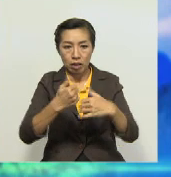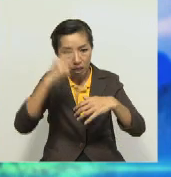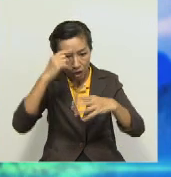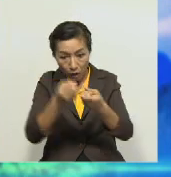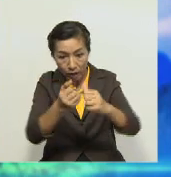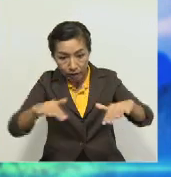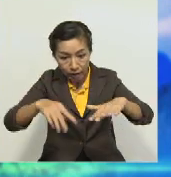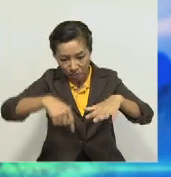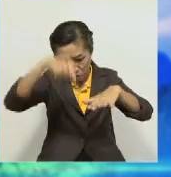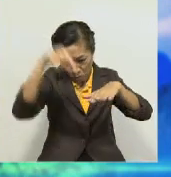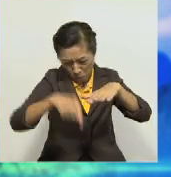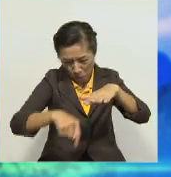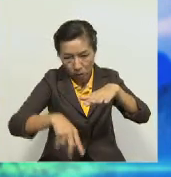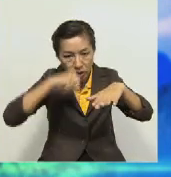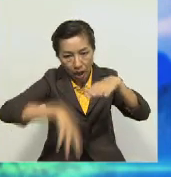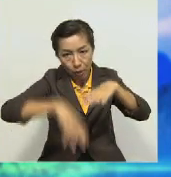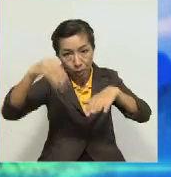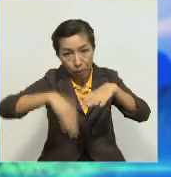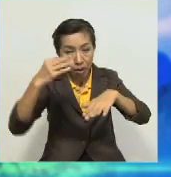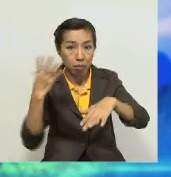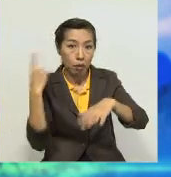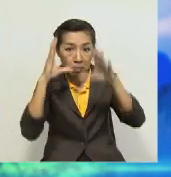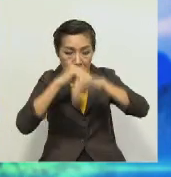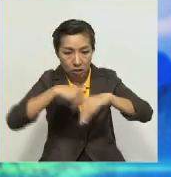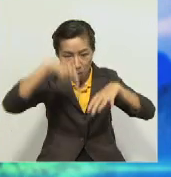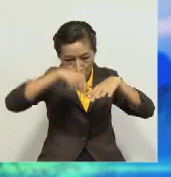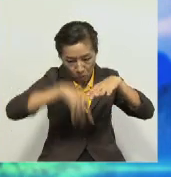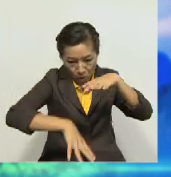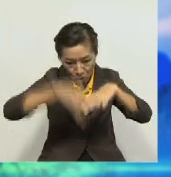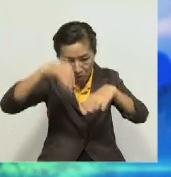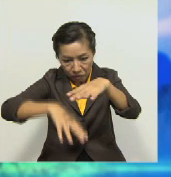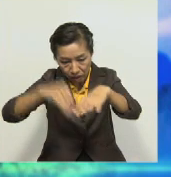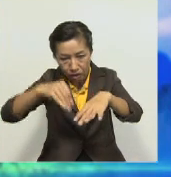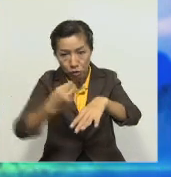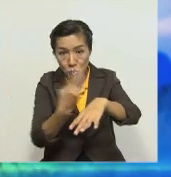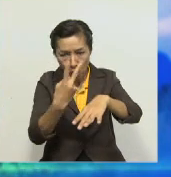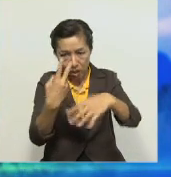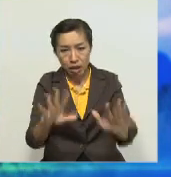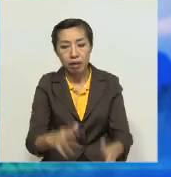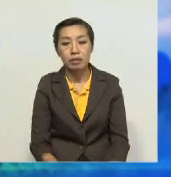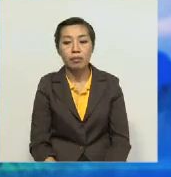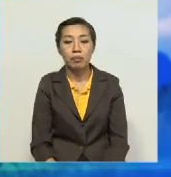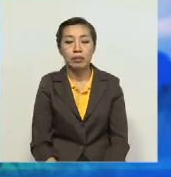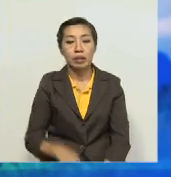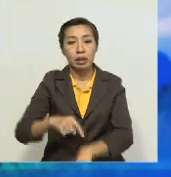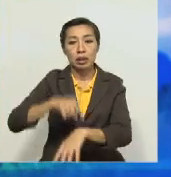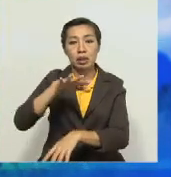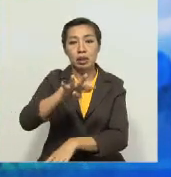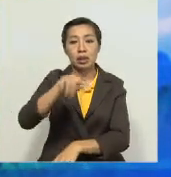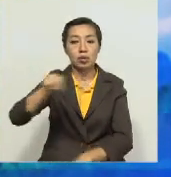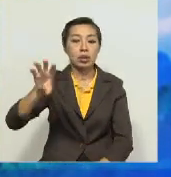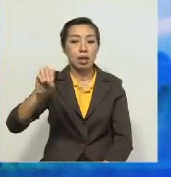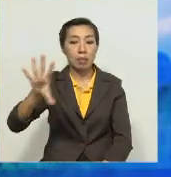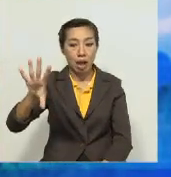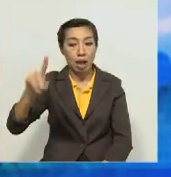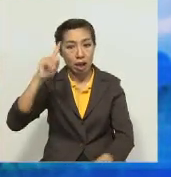้แบดานริเวณแ่ปากทosticเมื่คืนเจาะไปสองหุม แต่ยังคุดไม่พบน้ำ16.55 นาที